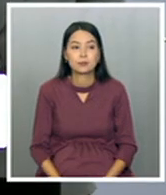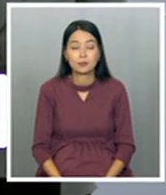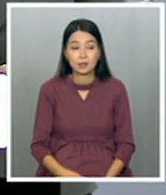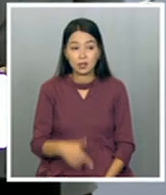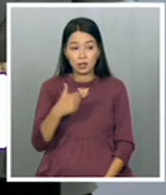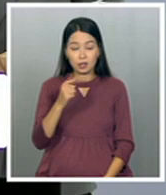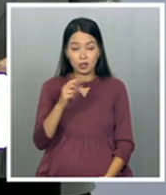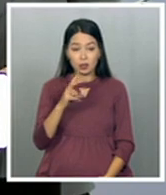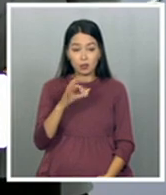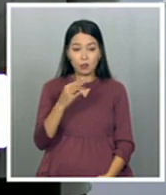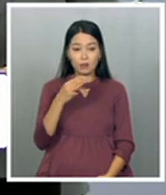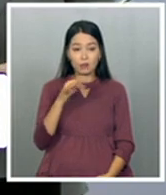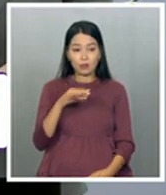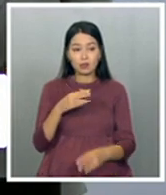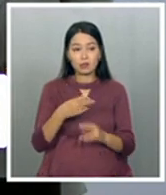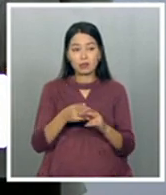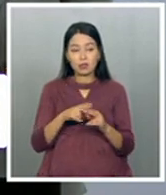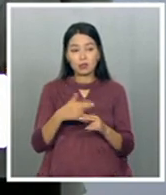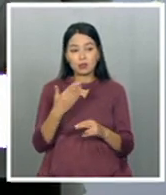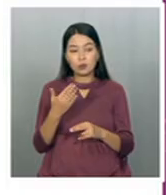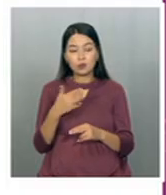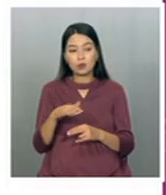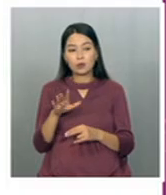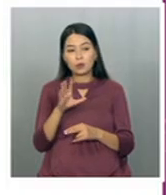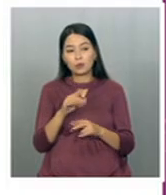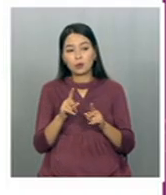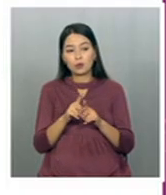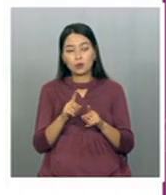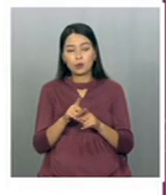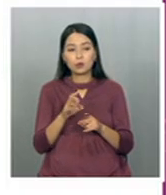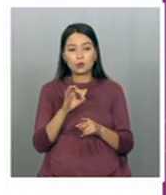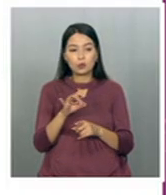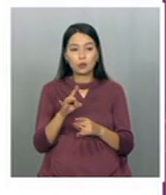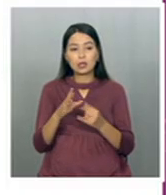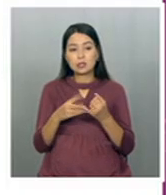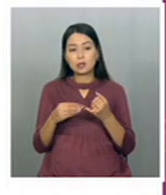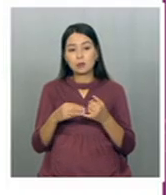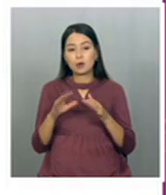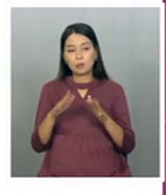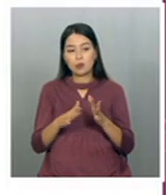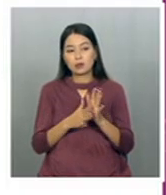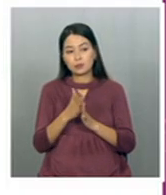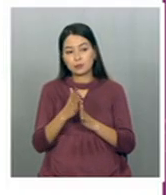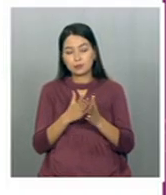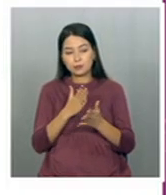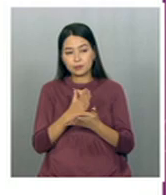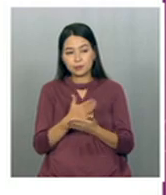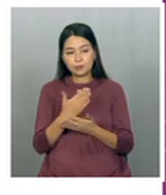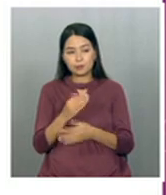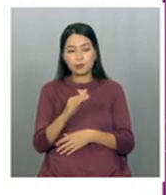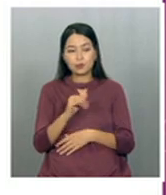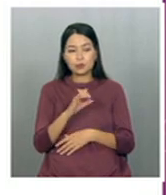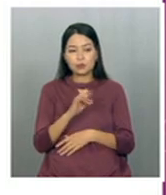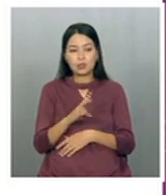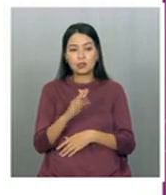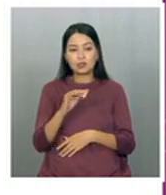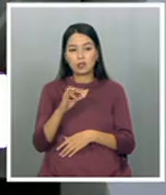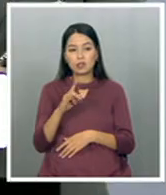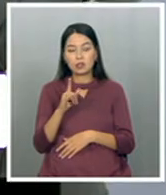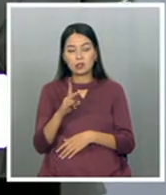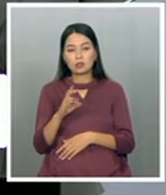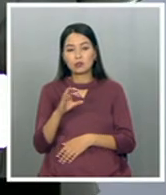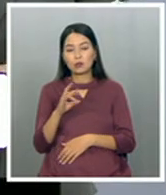галофиттер, олар сор және де сортаң жерлерде өсуге бейімделген өсімдіктер. Мысалы, жусан, жыңғыл,